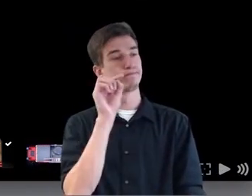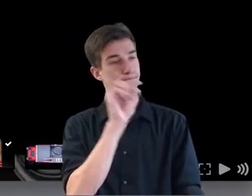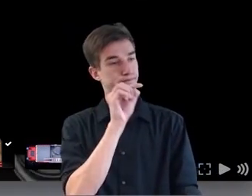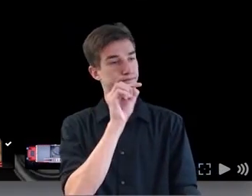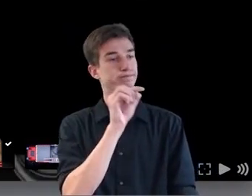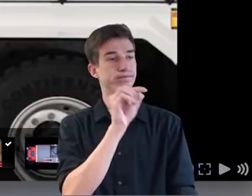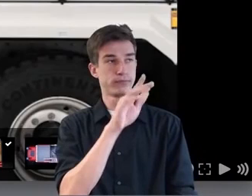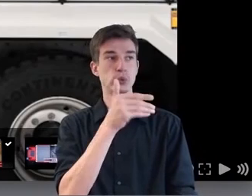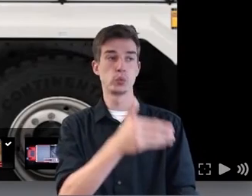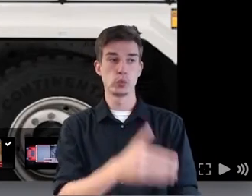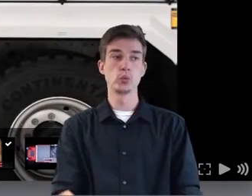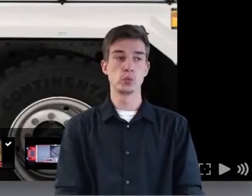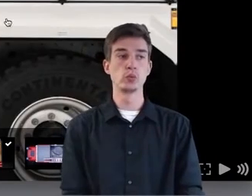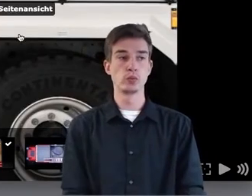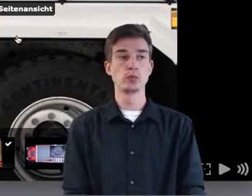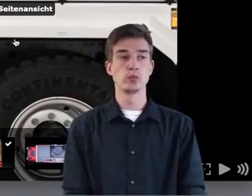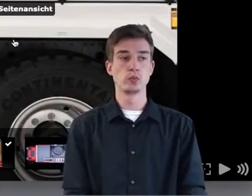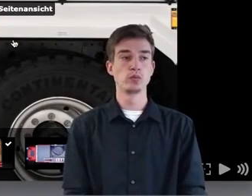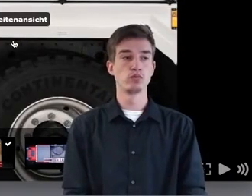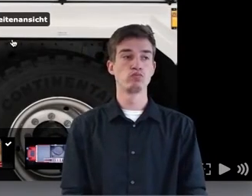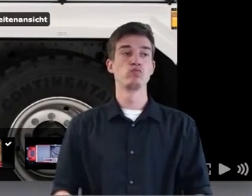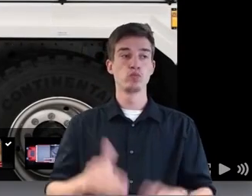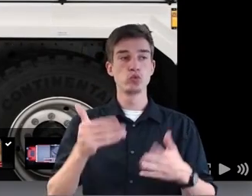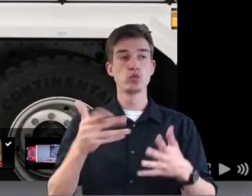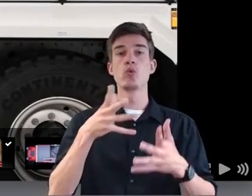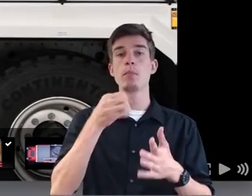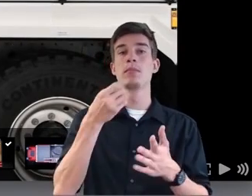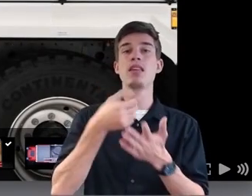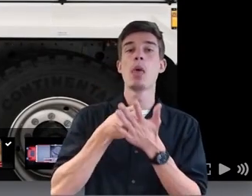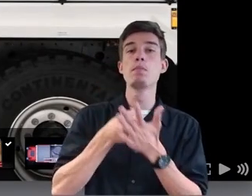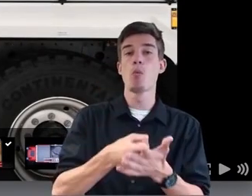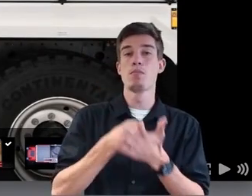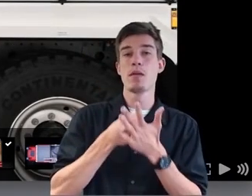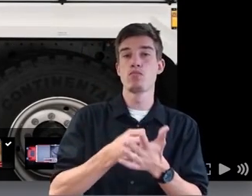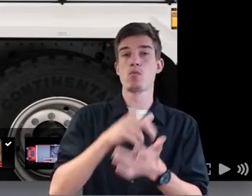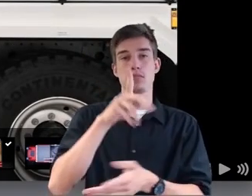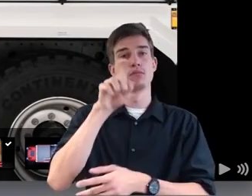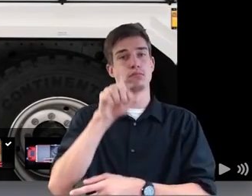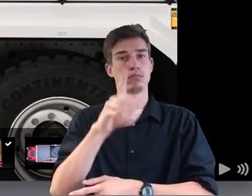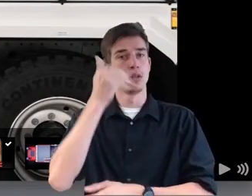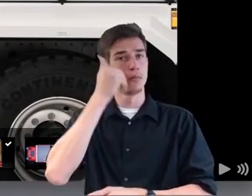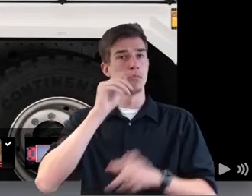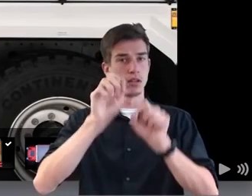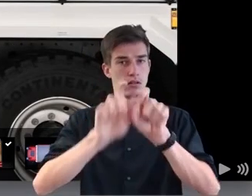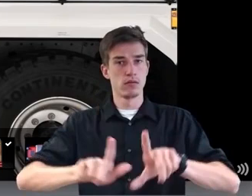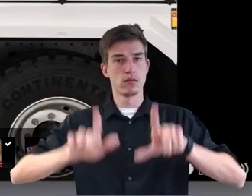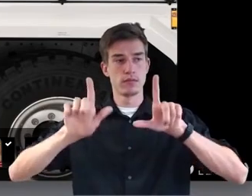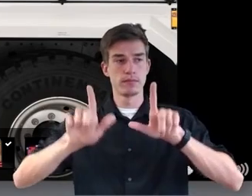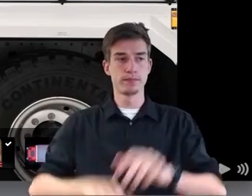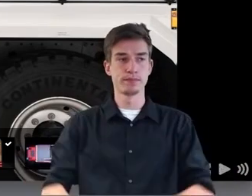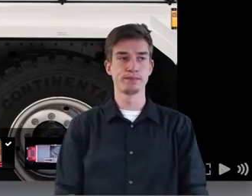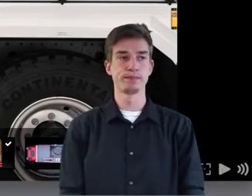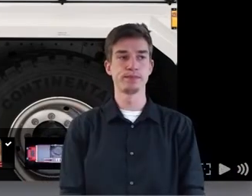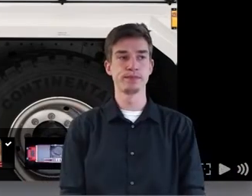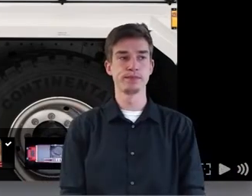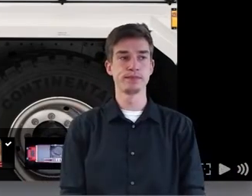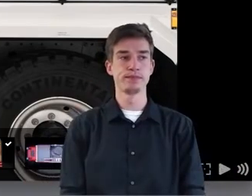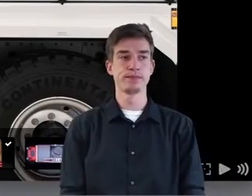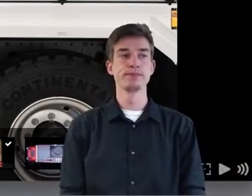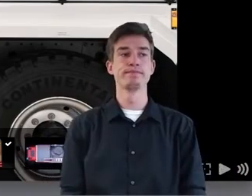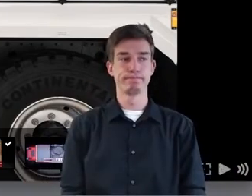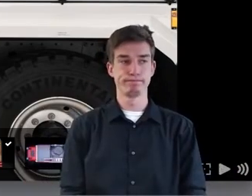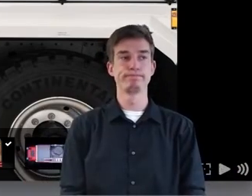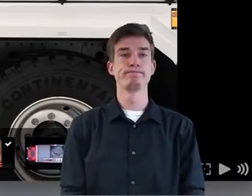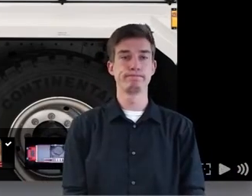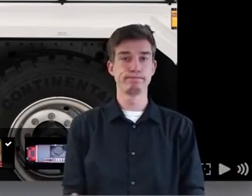genau. Und hier die Feuerlöschpumpe, die große, die im Bild ist, mal anklicken. Das ist direkt zentral,